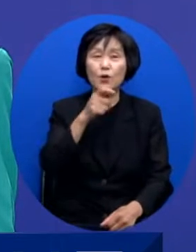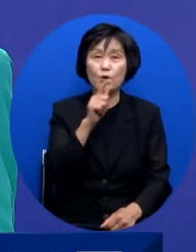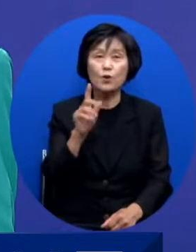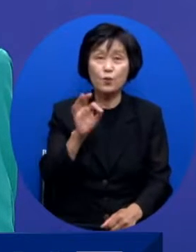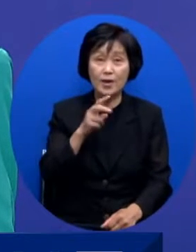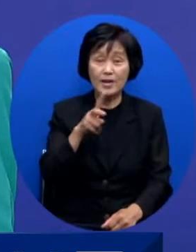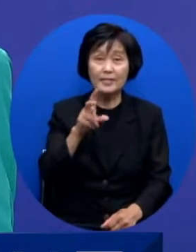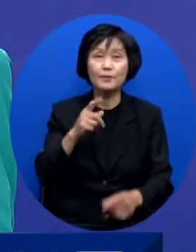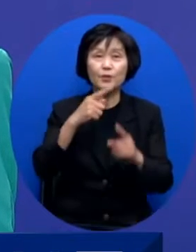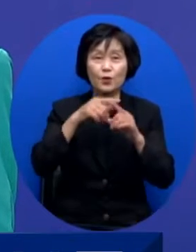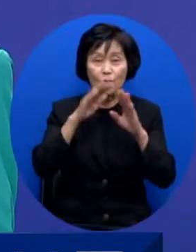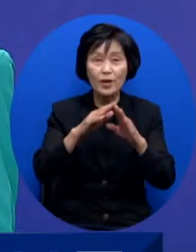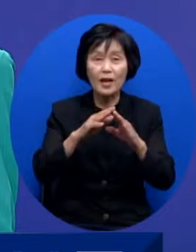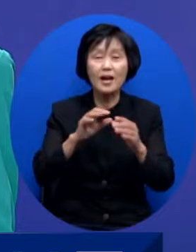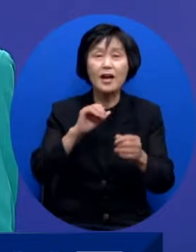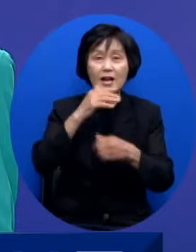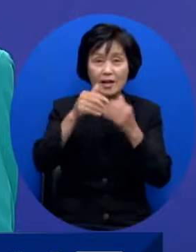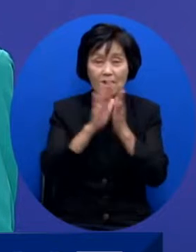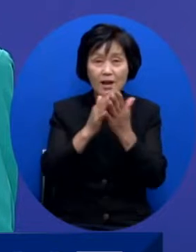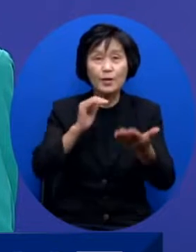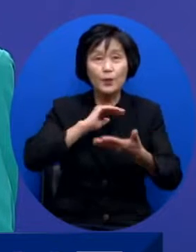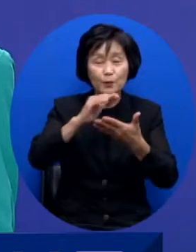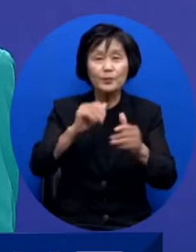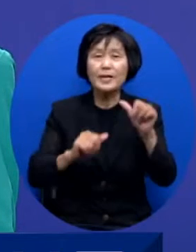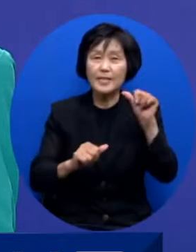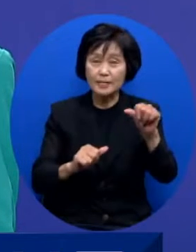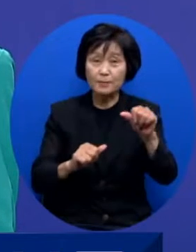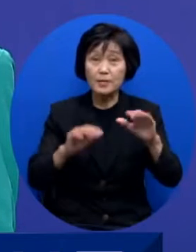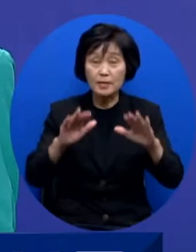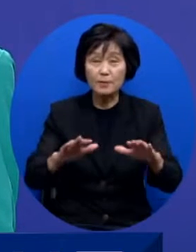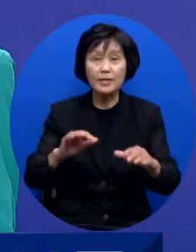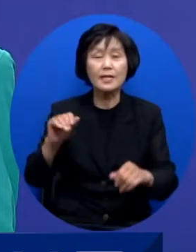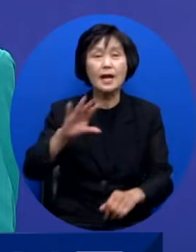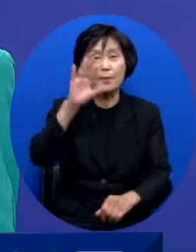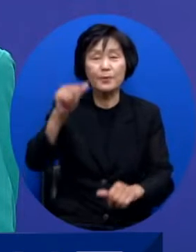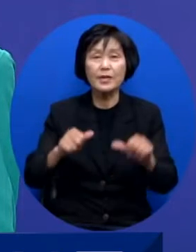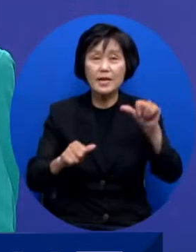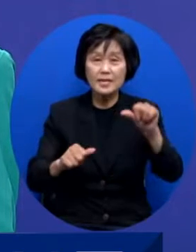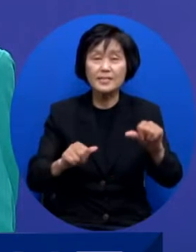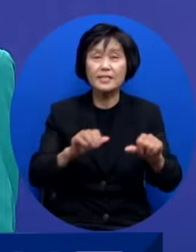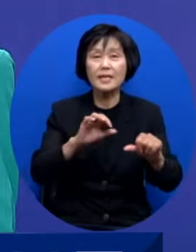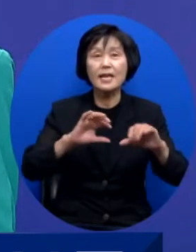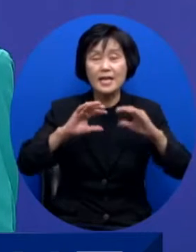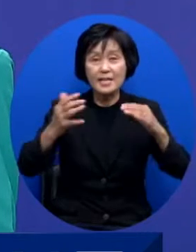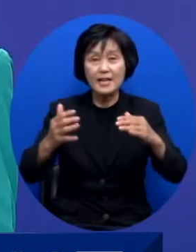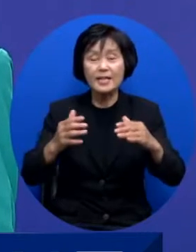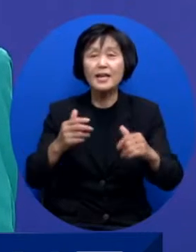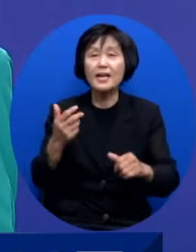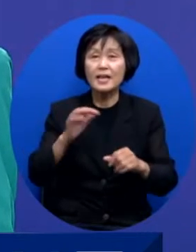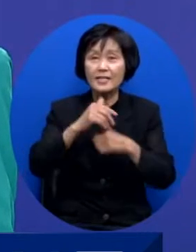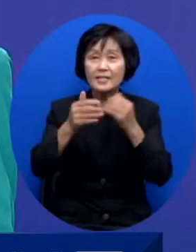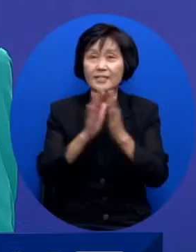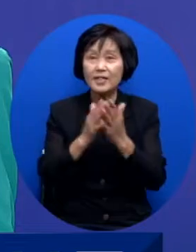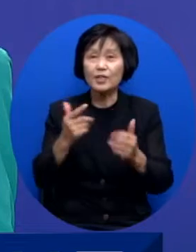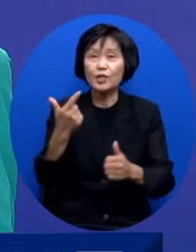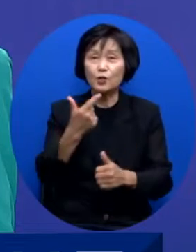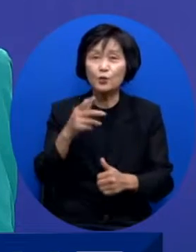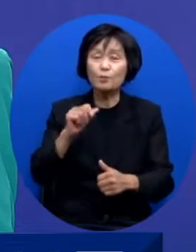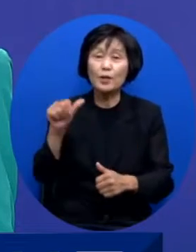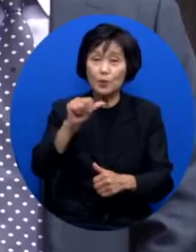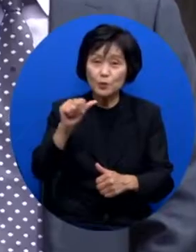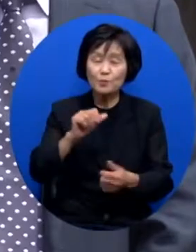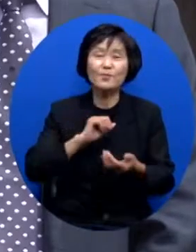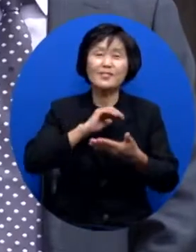성경 기증에 나섰습니다. 이번에는 아프리카 6개 나라에 성경 6만 5천 부를 전달했는데요. 김인혜 기자입니다.